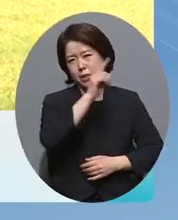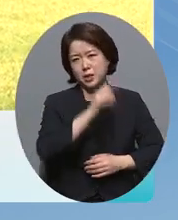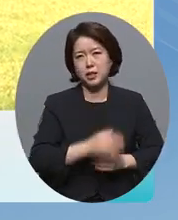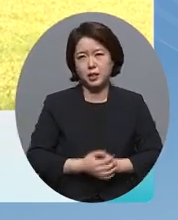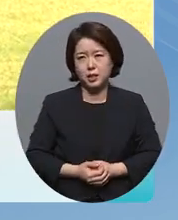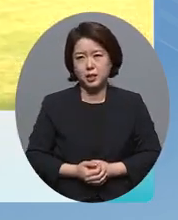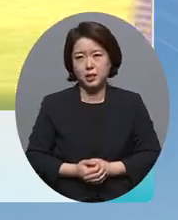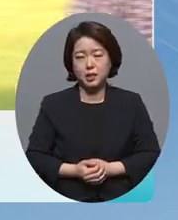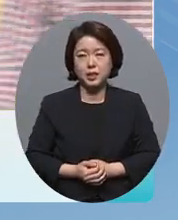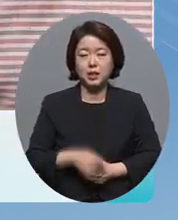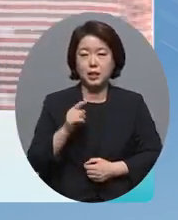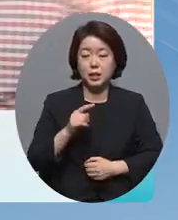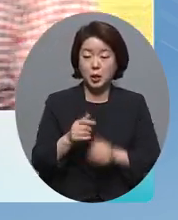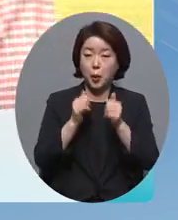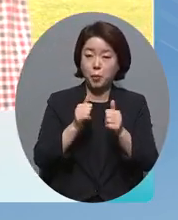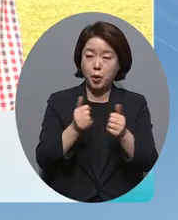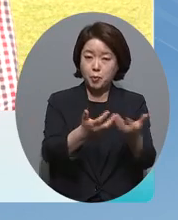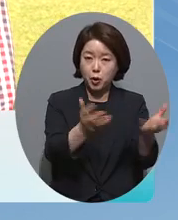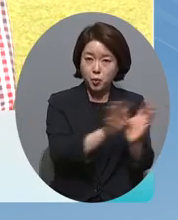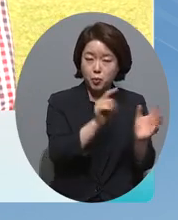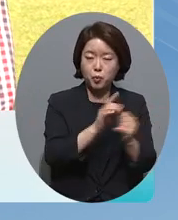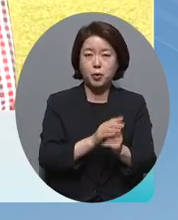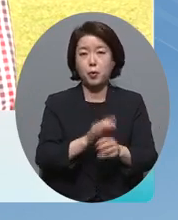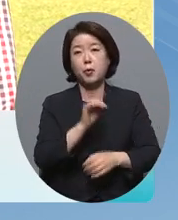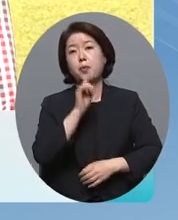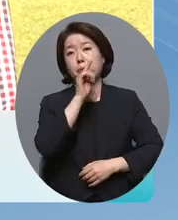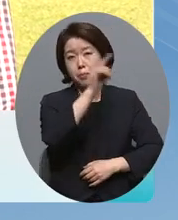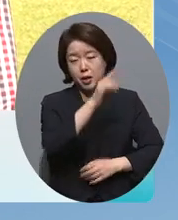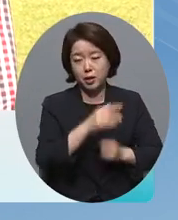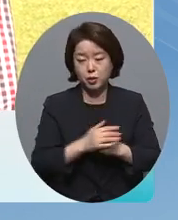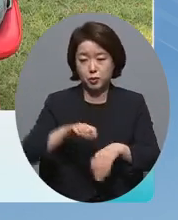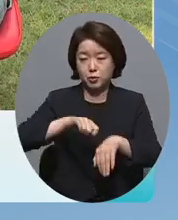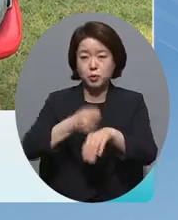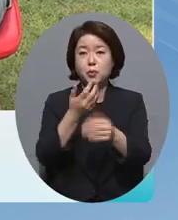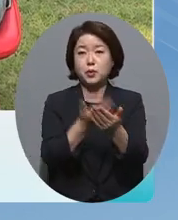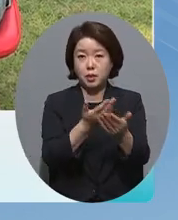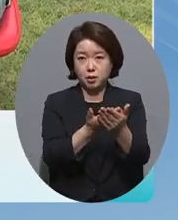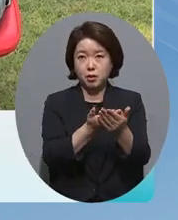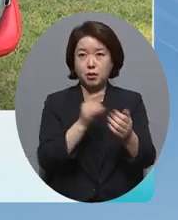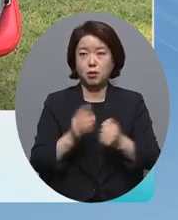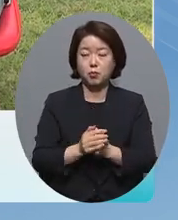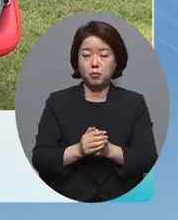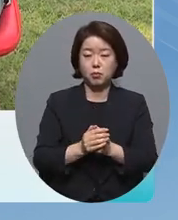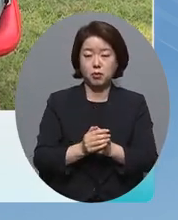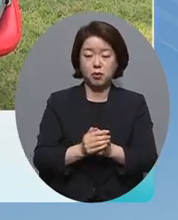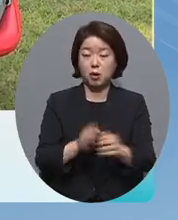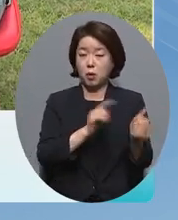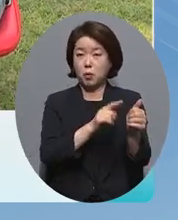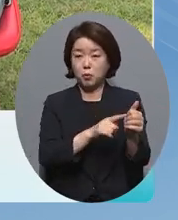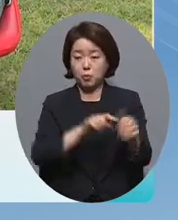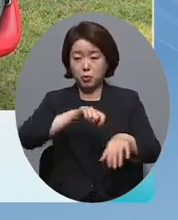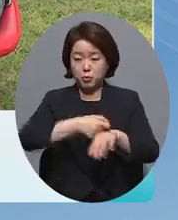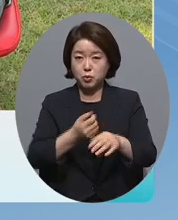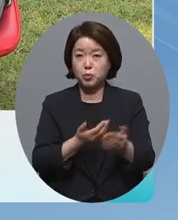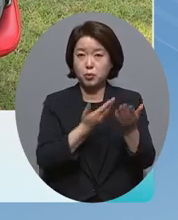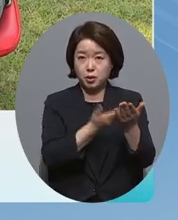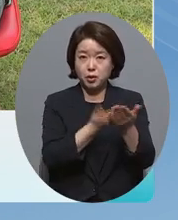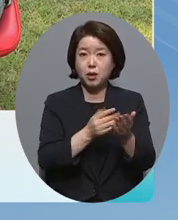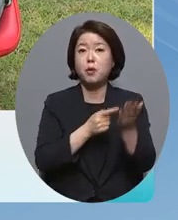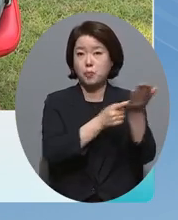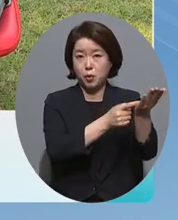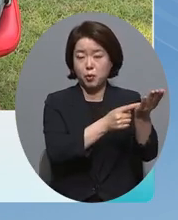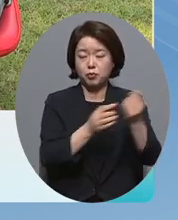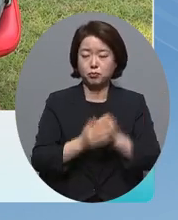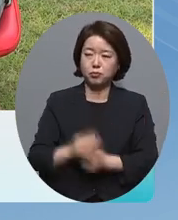사실을 이제 사법당국의 호소를 하고 처벌을 요구하는 말 그대로 상대방 처벌해 달라는게 고소이기 때문에